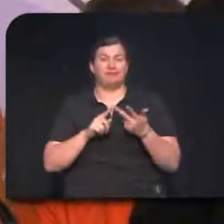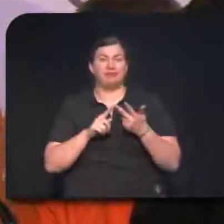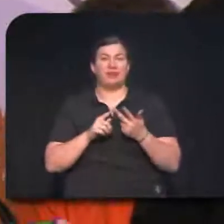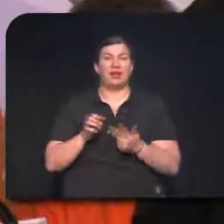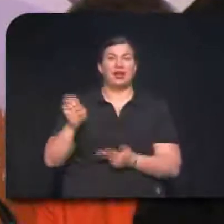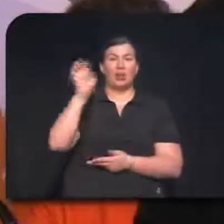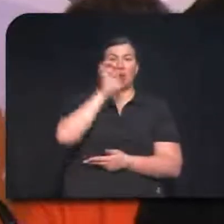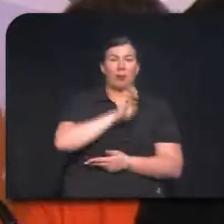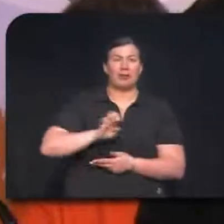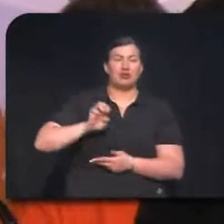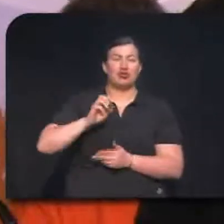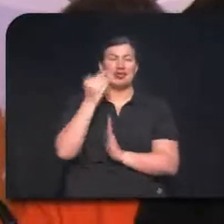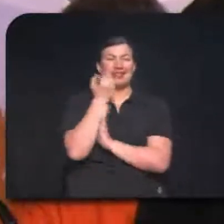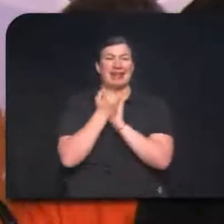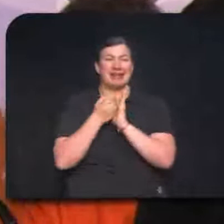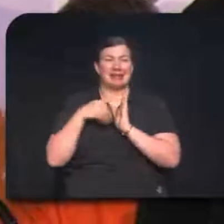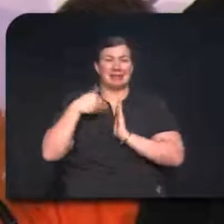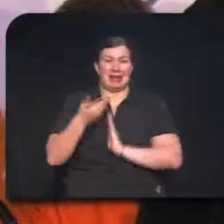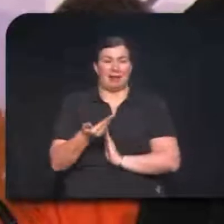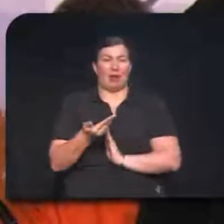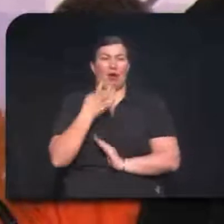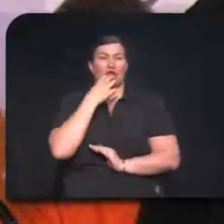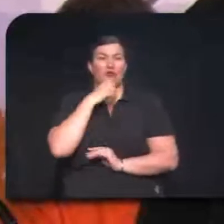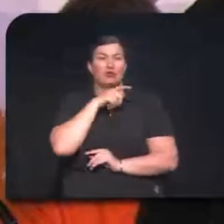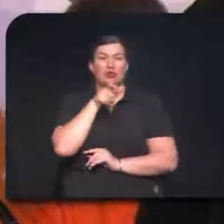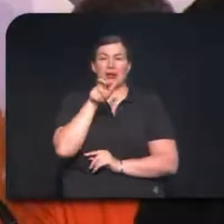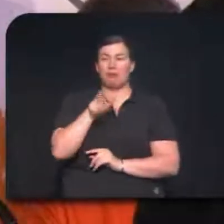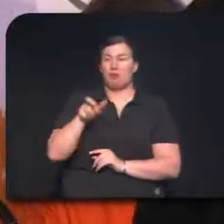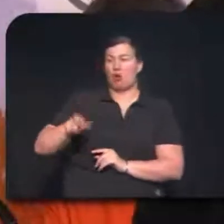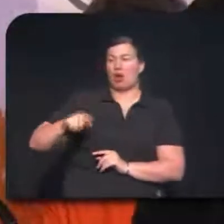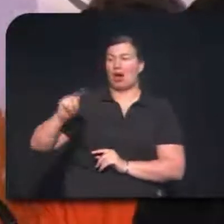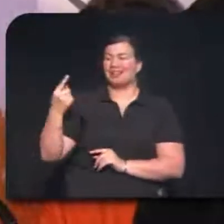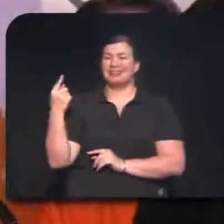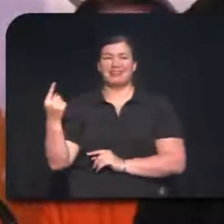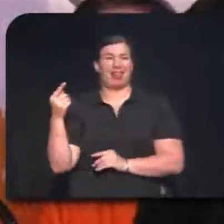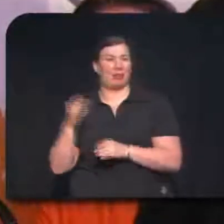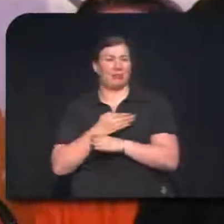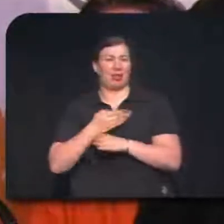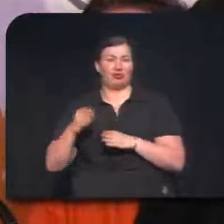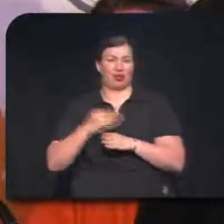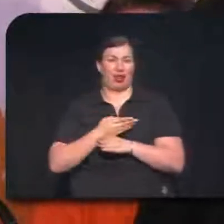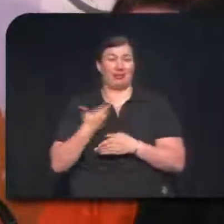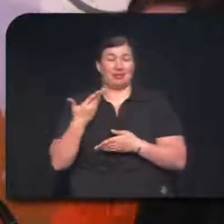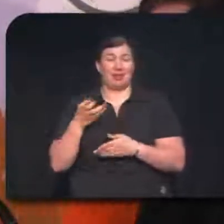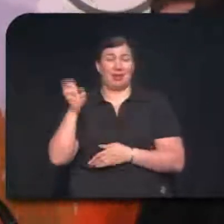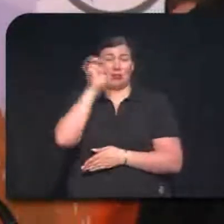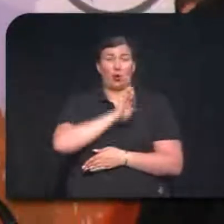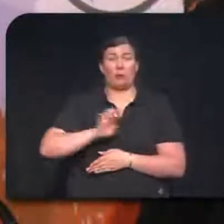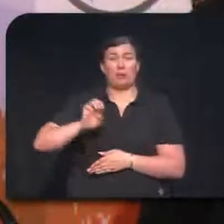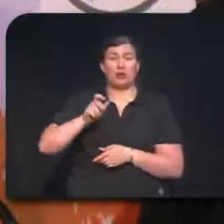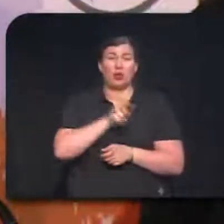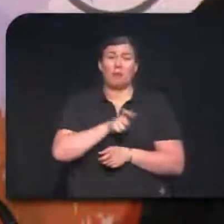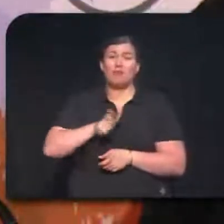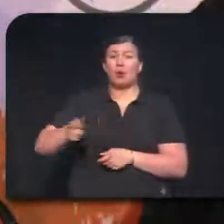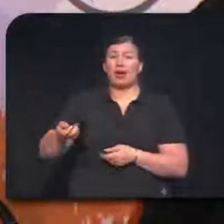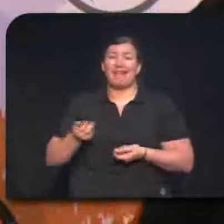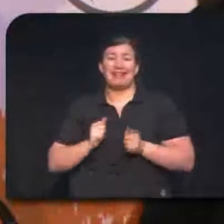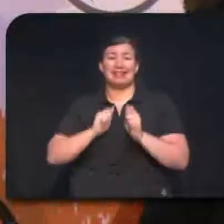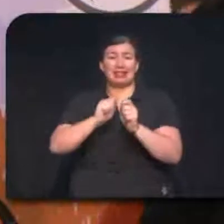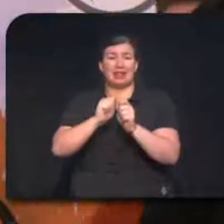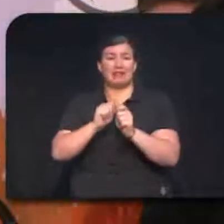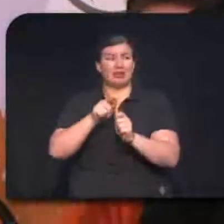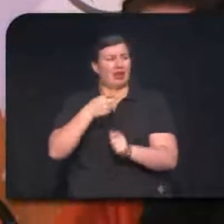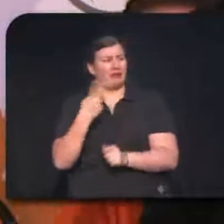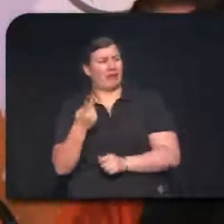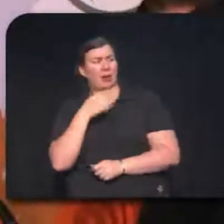zu entscheiden es gibt schon eine europäische Bürgerinitiative die die mich vielleicht mal auf der Potsdamer Konferenz gehört haben wissen